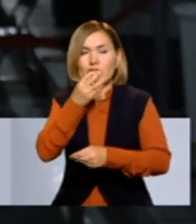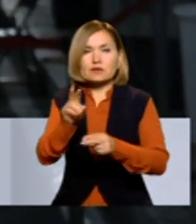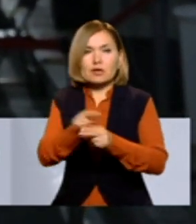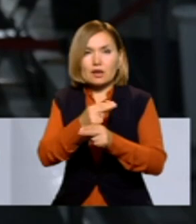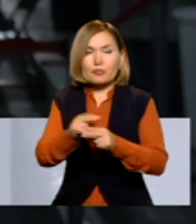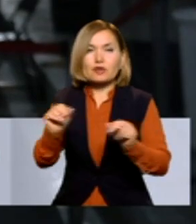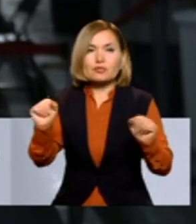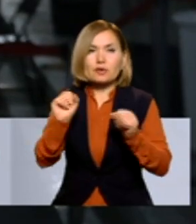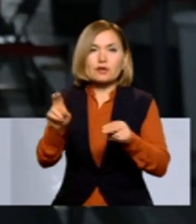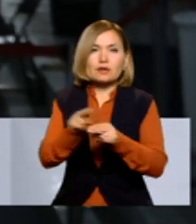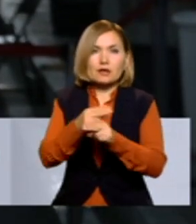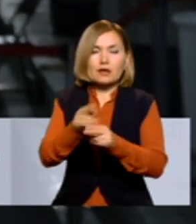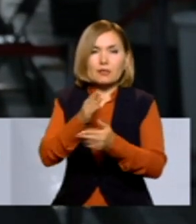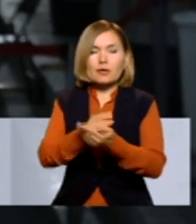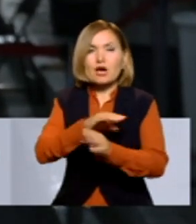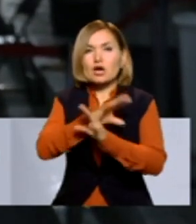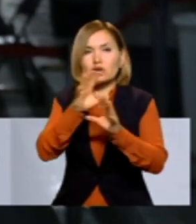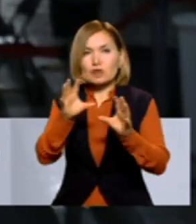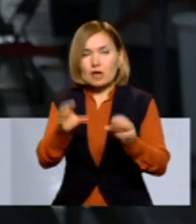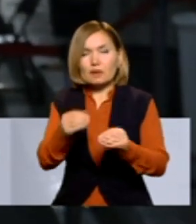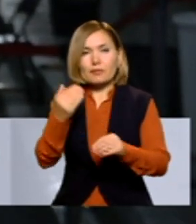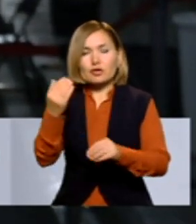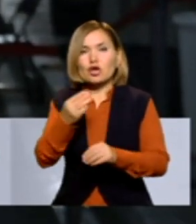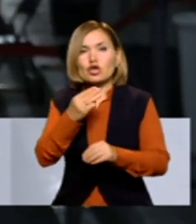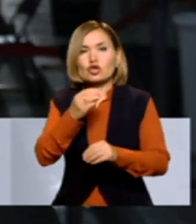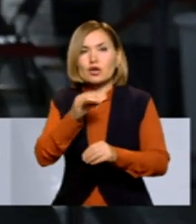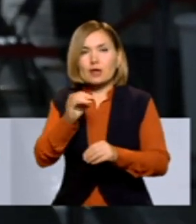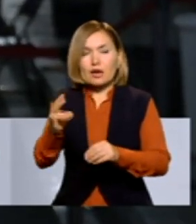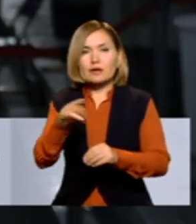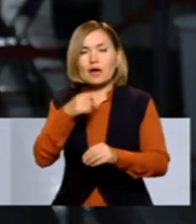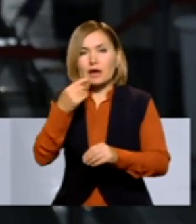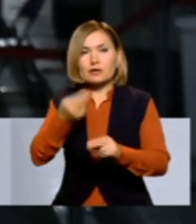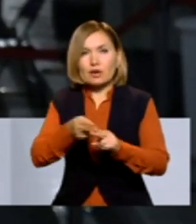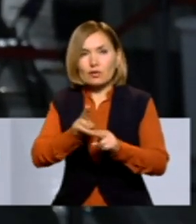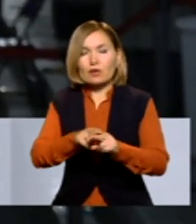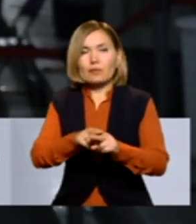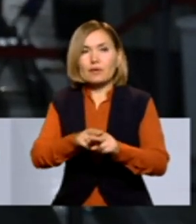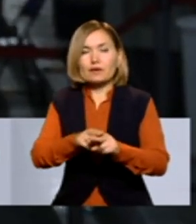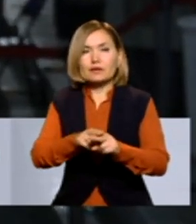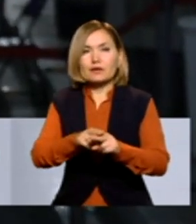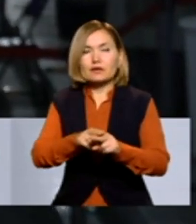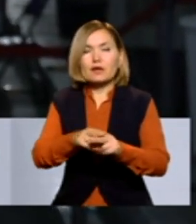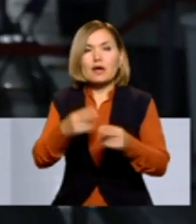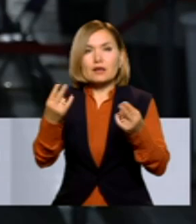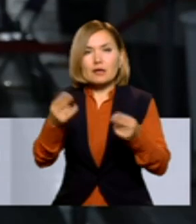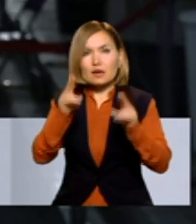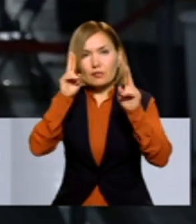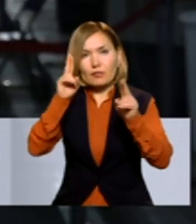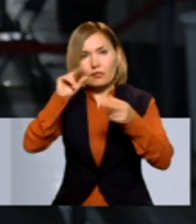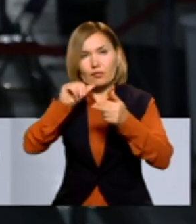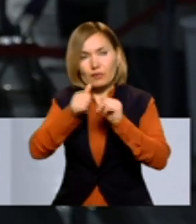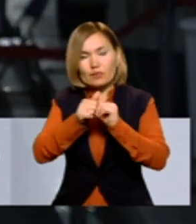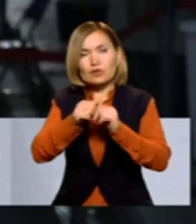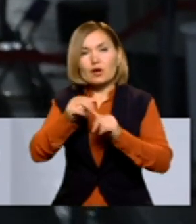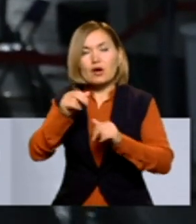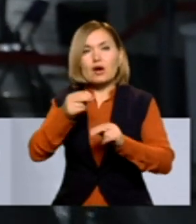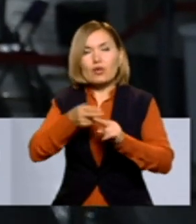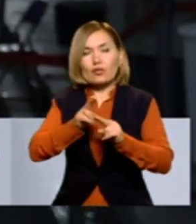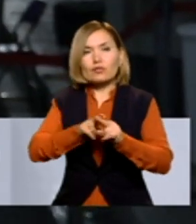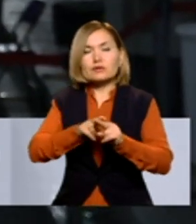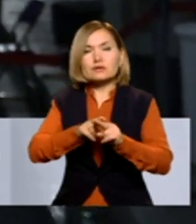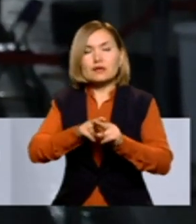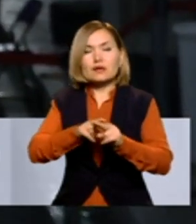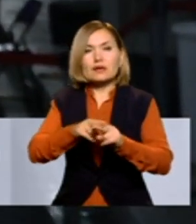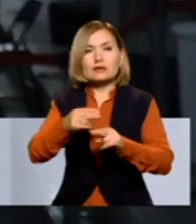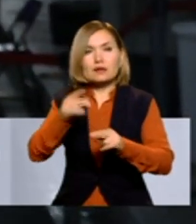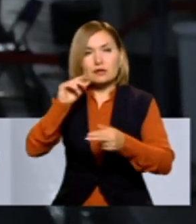спортта тәрбиеленген. Жалпы енді мен Шарханға айтқаным, осы тест саған, осы тестті өтсең сен, значит сен үлкен